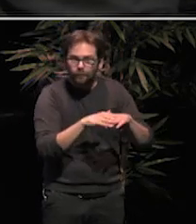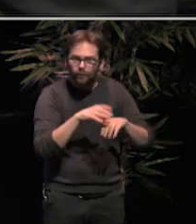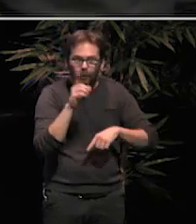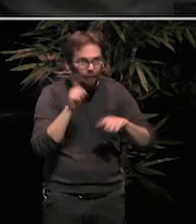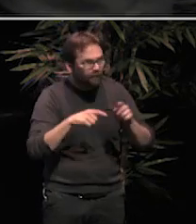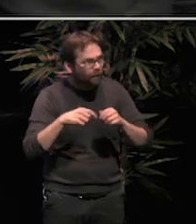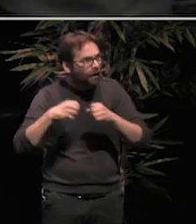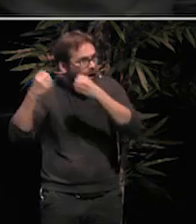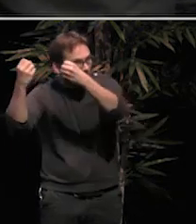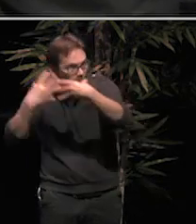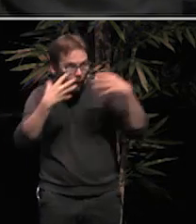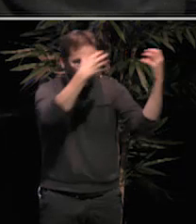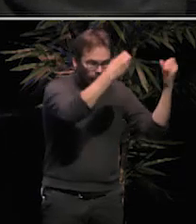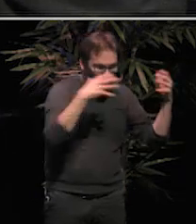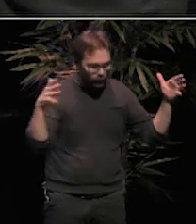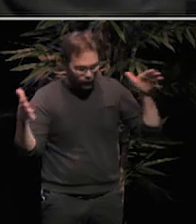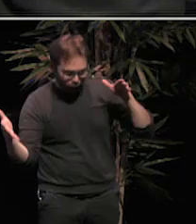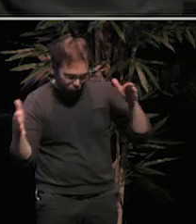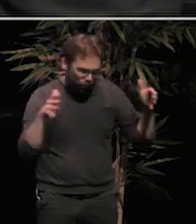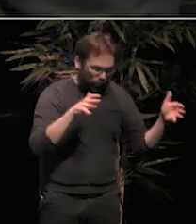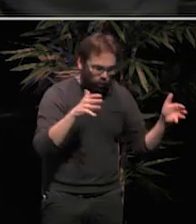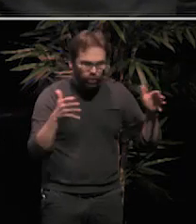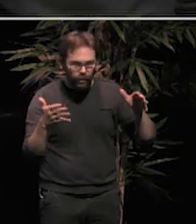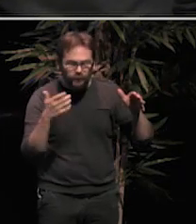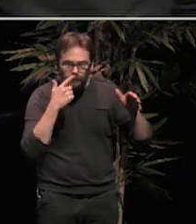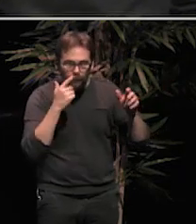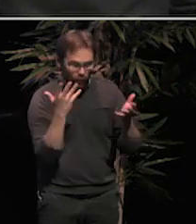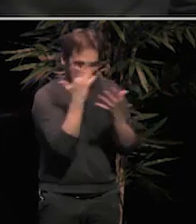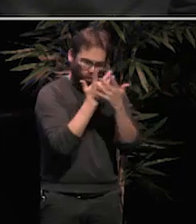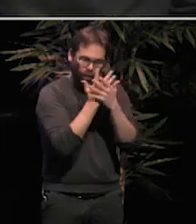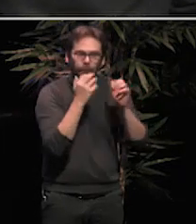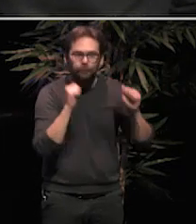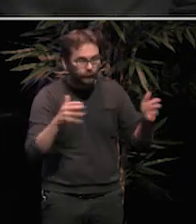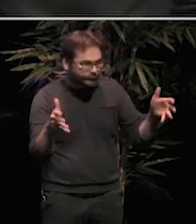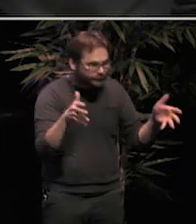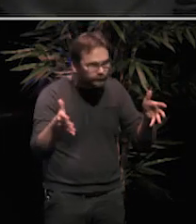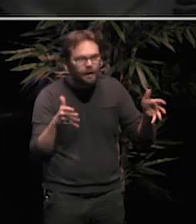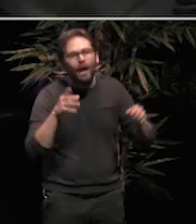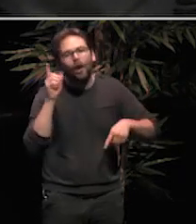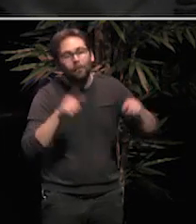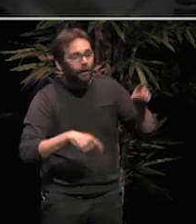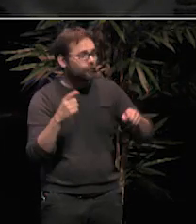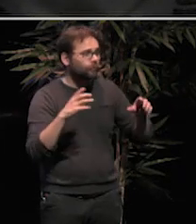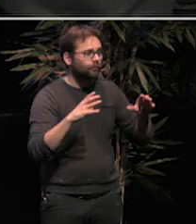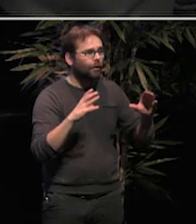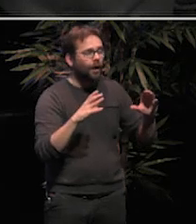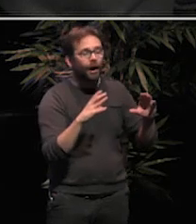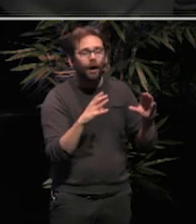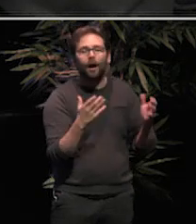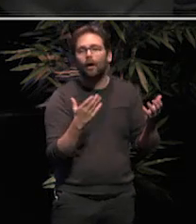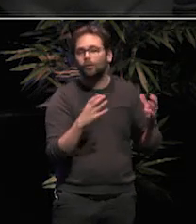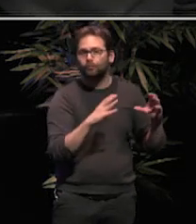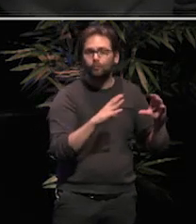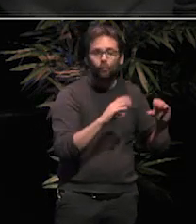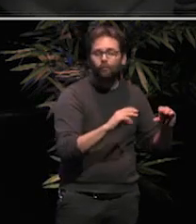forces en présence qui vont en permanence peut-être venir nous déstabiliser. Alors, à certains moments, on est plutôt dans le confort, alors on n'est pas sur un fil, mais on est sur